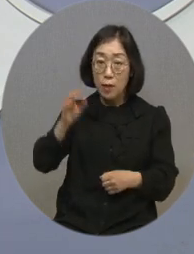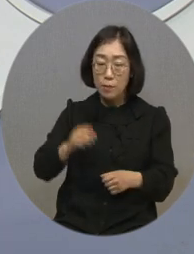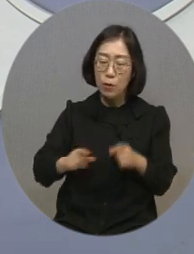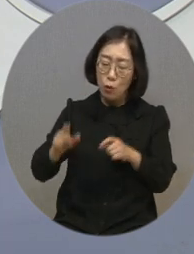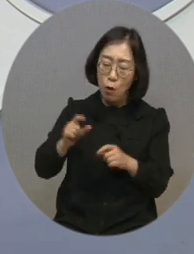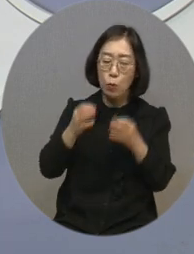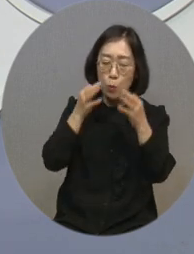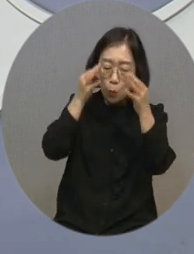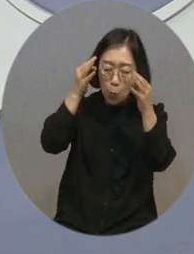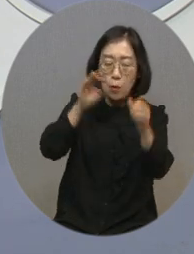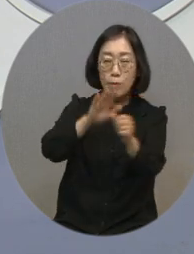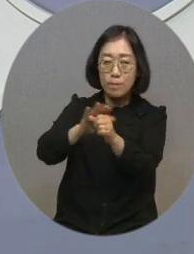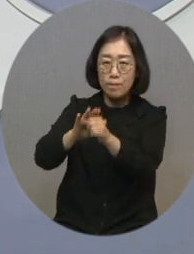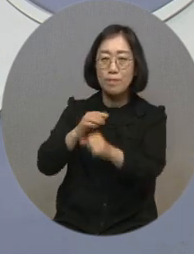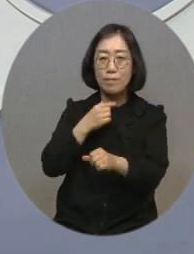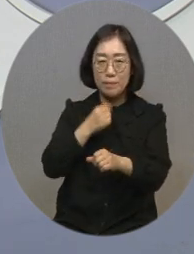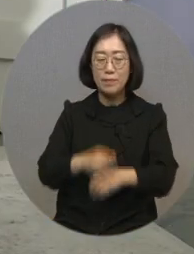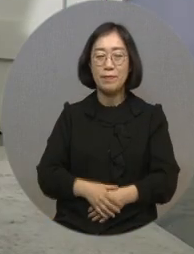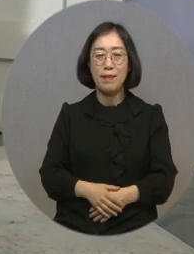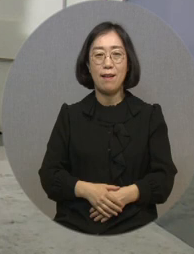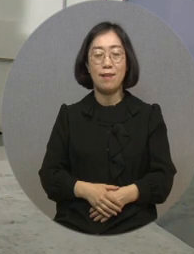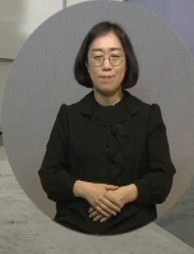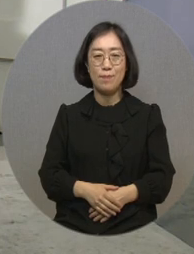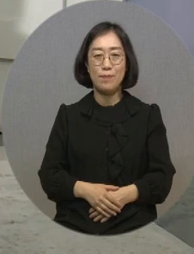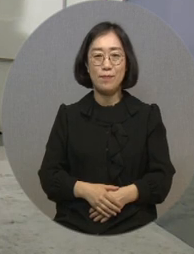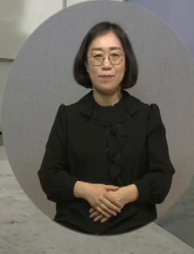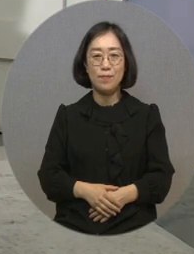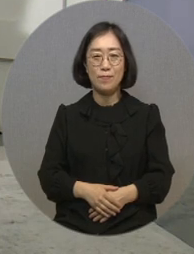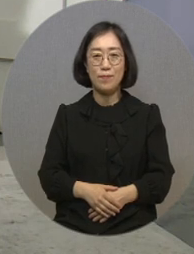노력을 하도록 하려고 합니다. 네.